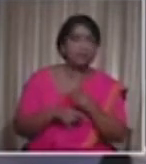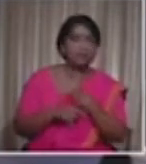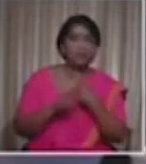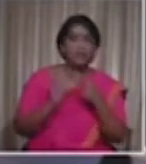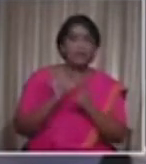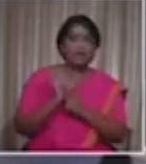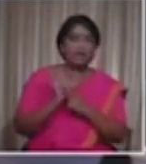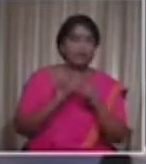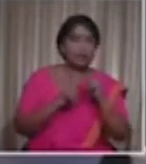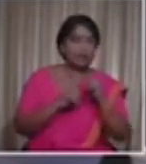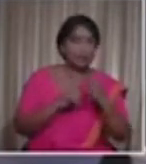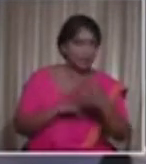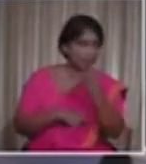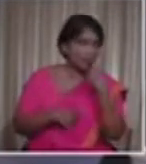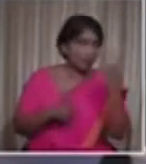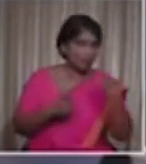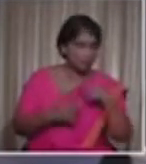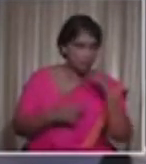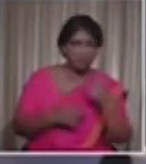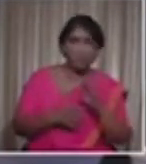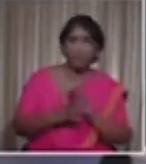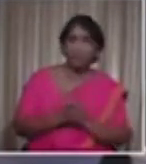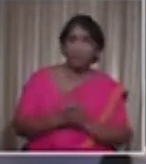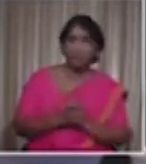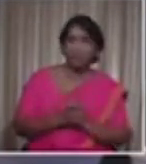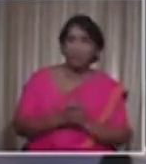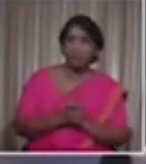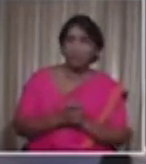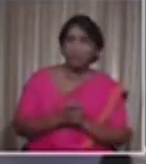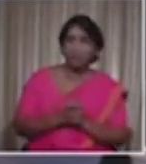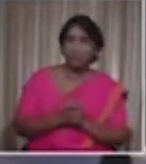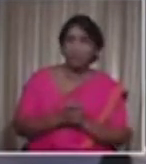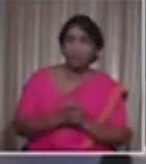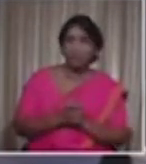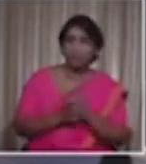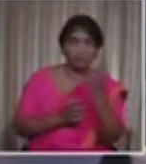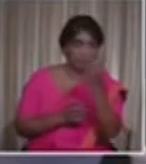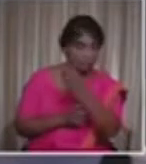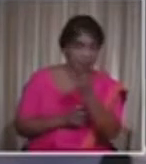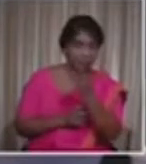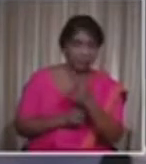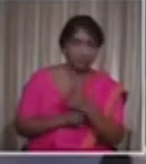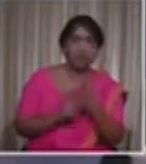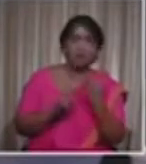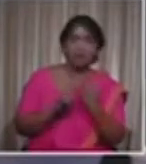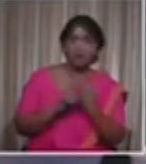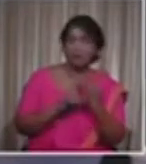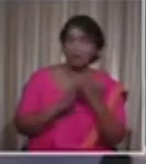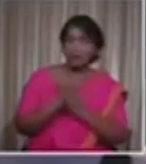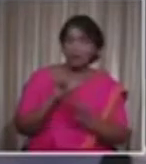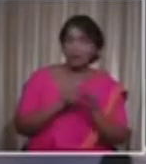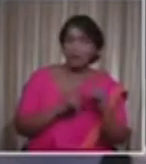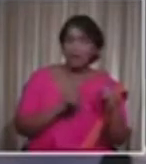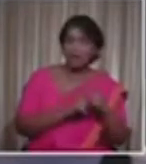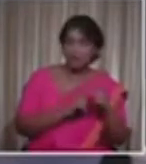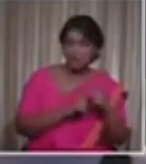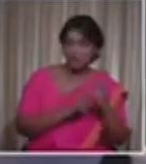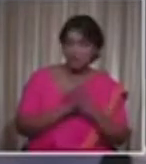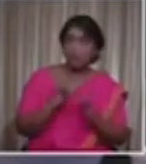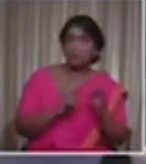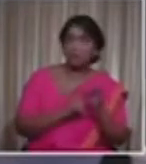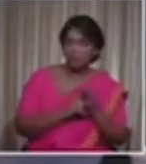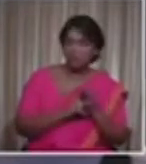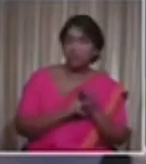නිරෝෂන් පෙරමන්තුමත් මේක මතු කරලා තියෙනවා. ඔබතුමන්ලා දෙන්නත් අපේ කාංචන ඇමතුමත් ඩග්ලස් දේවානන්ද ඇමතුමා